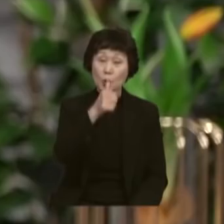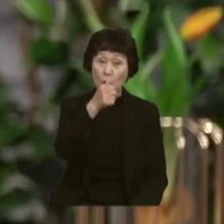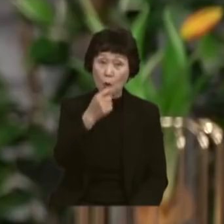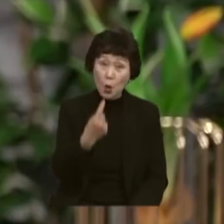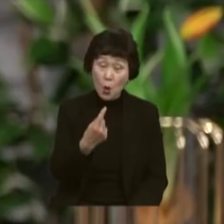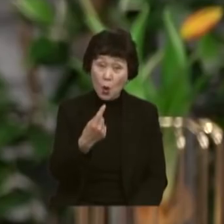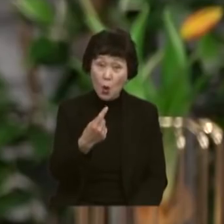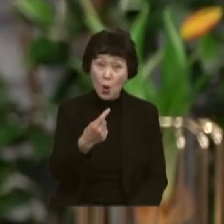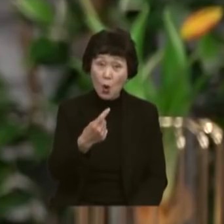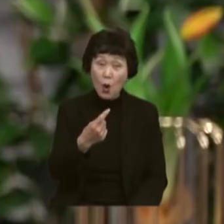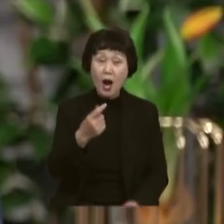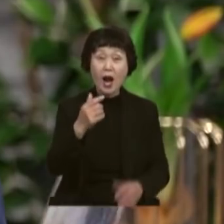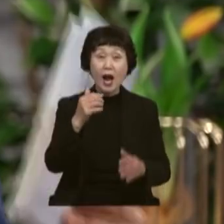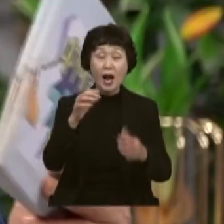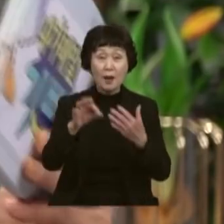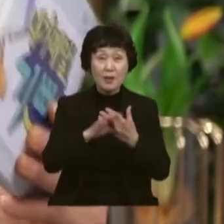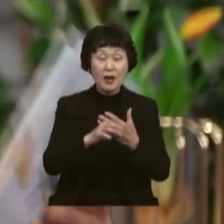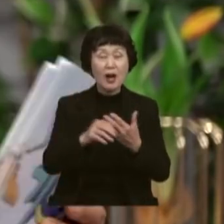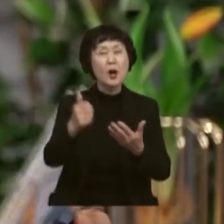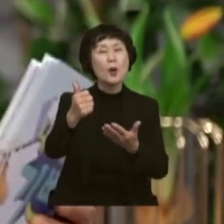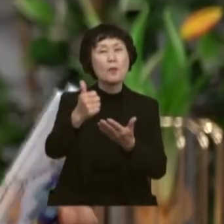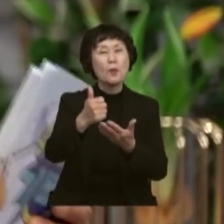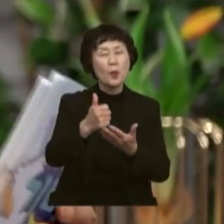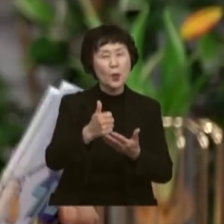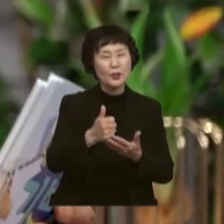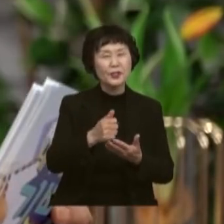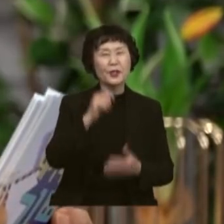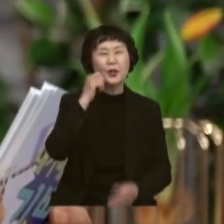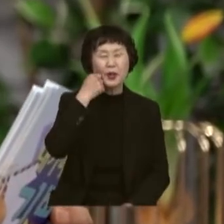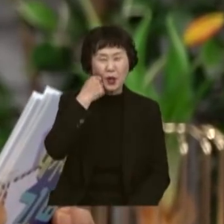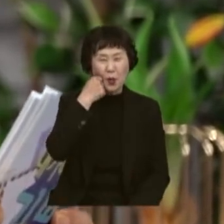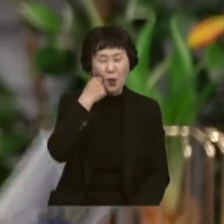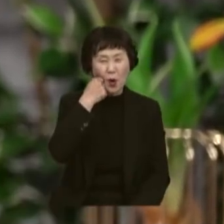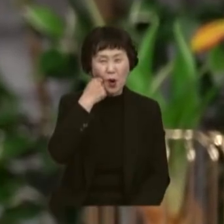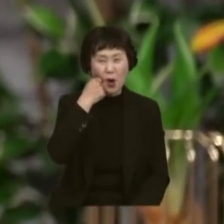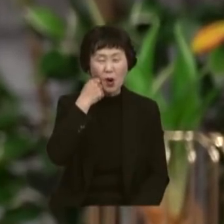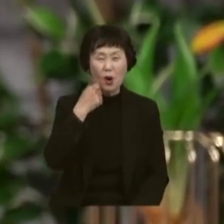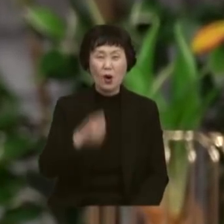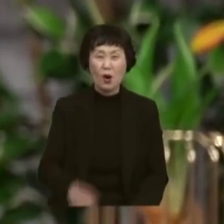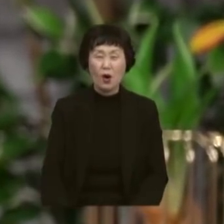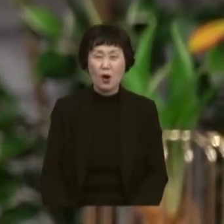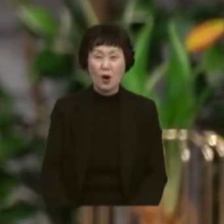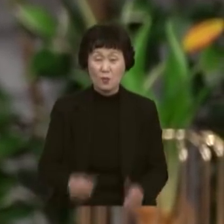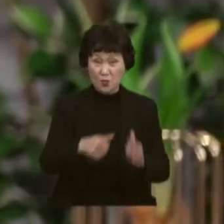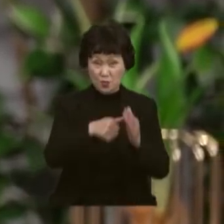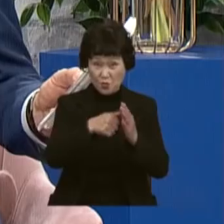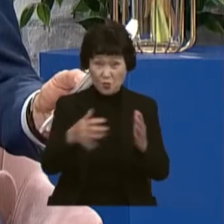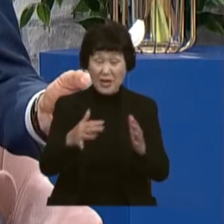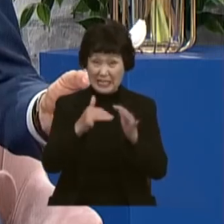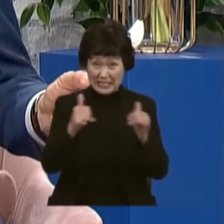모셨어. 왜냐하면 너무 큰 사람이라고 생각이 들었어. 그 무대가 좀 컸어야 돼. 네네. 네.